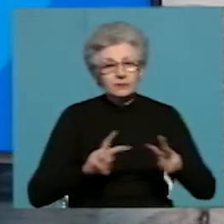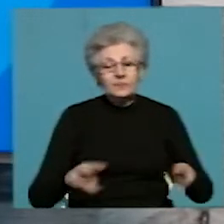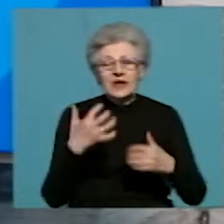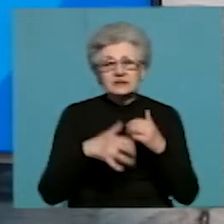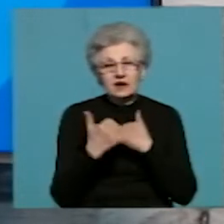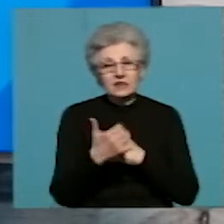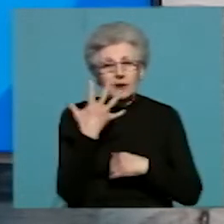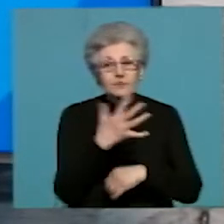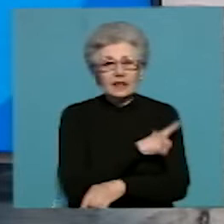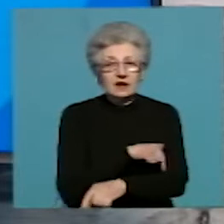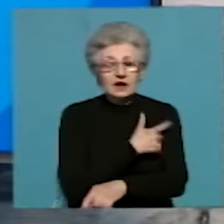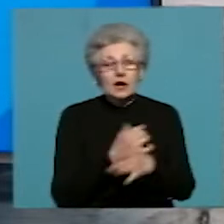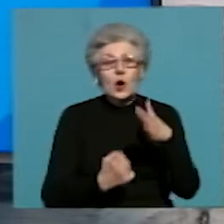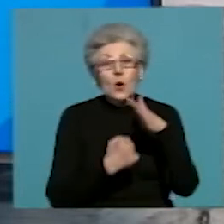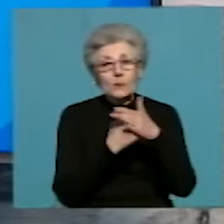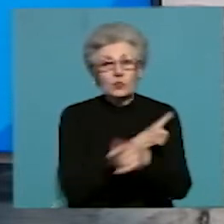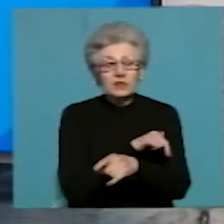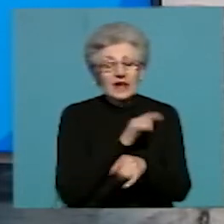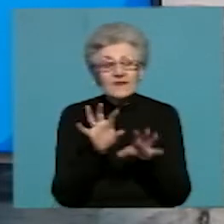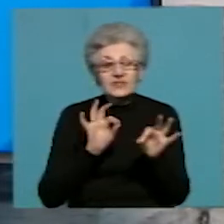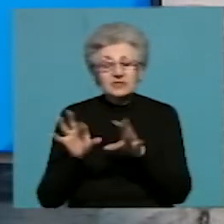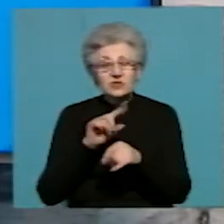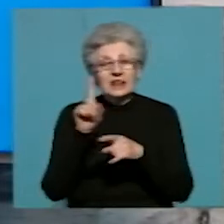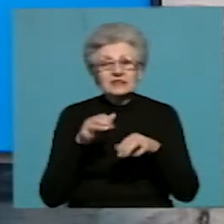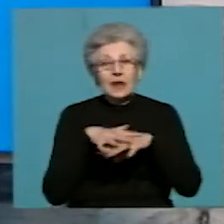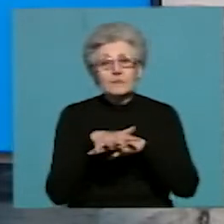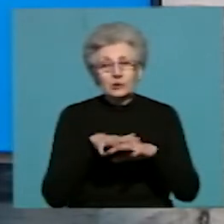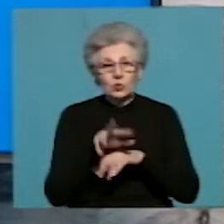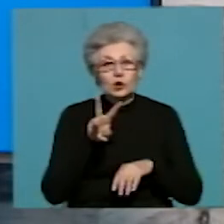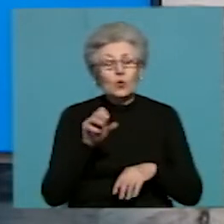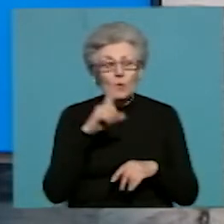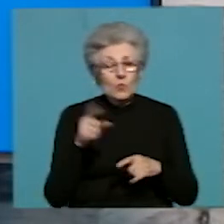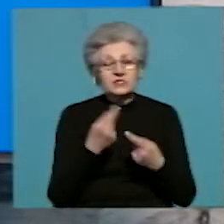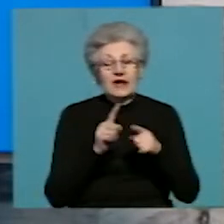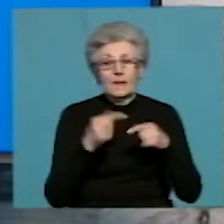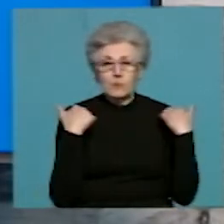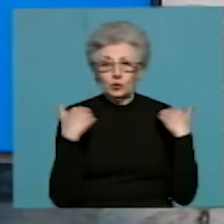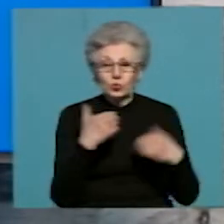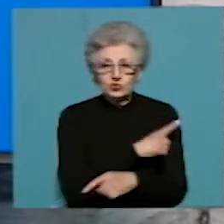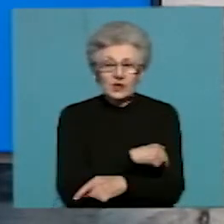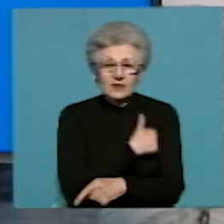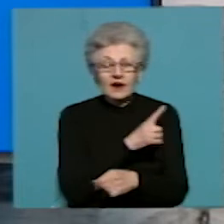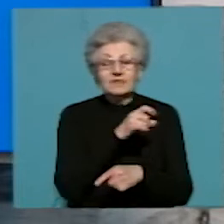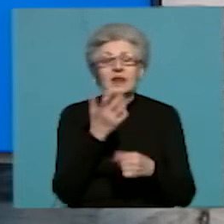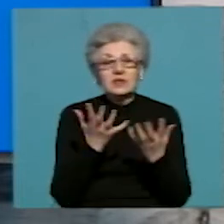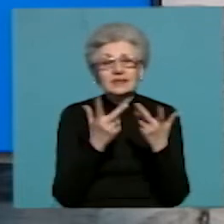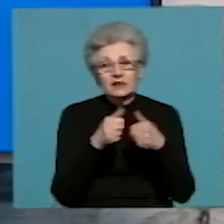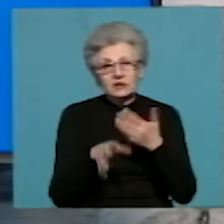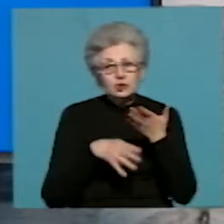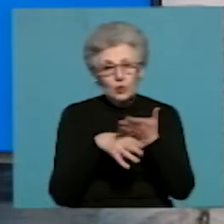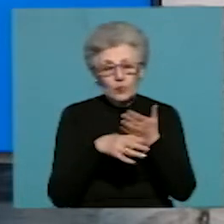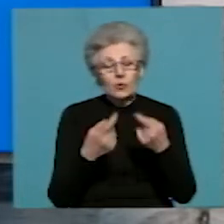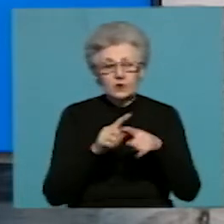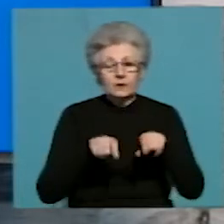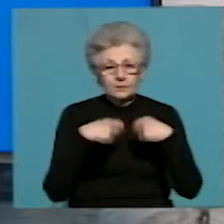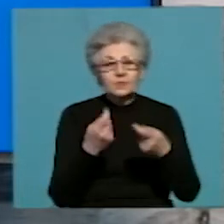Буковини. Опорні лікарні визначали за методикою МОЗ. Оцінювали функціональні потужності лікарень та обсяг медичної допомоги, який вони надають. Про